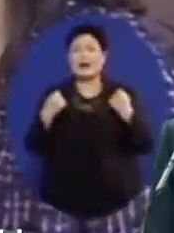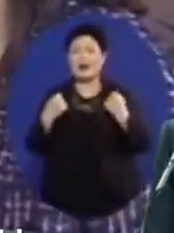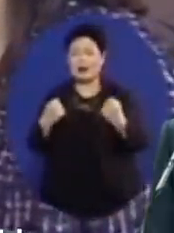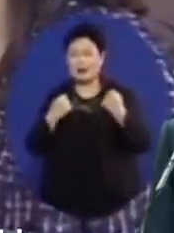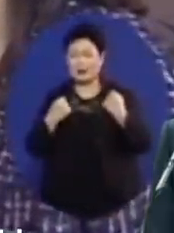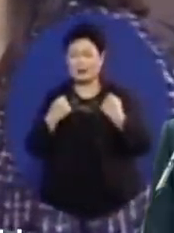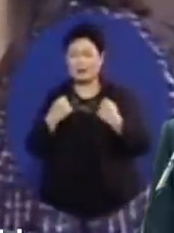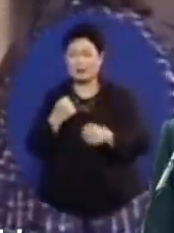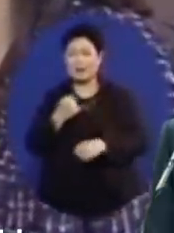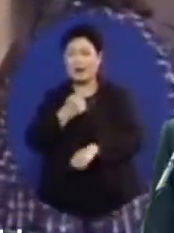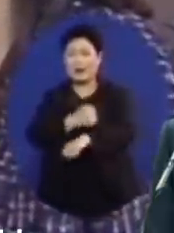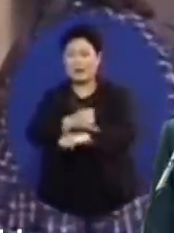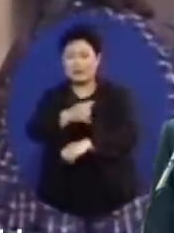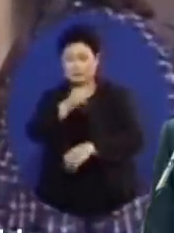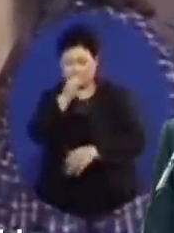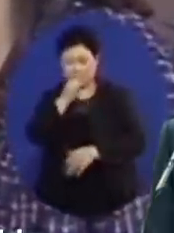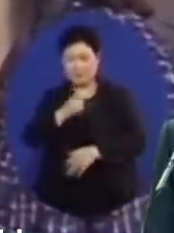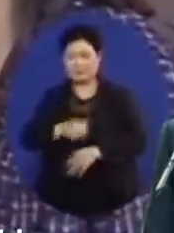강건한 사람이다.